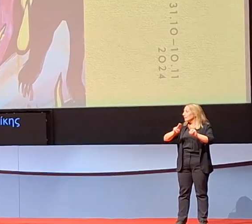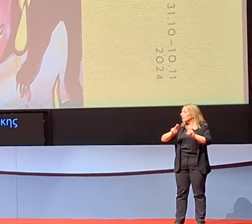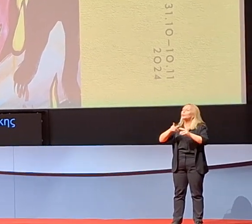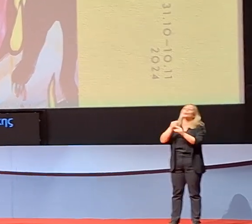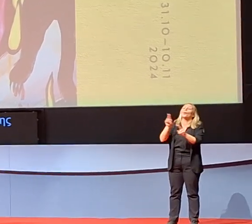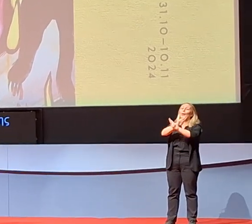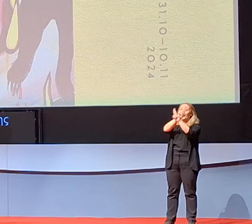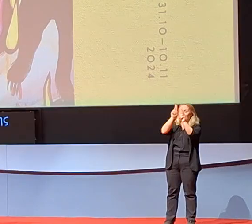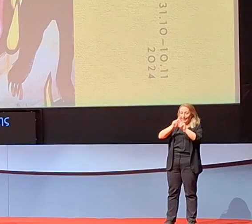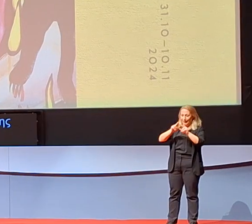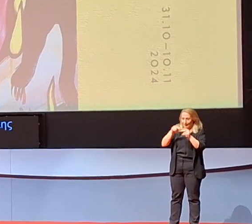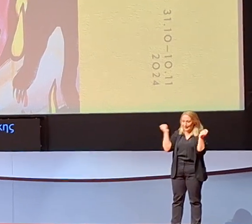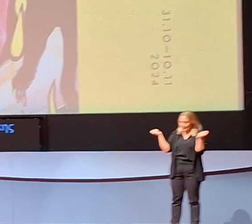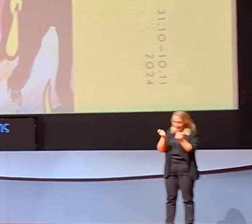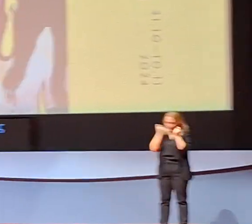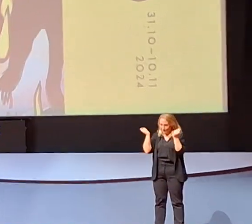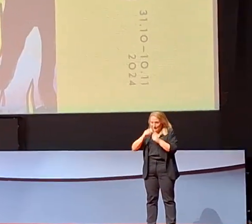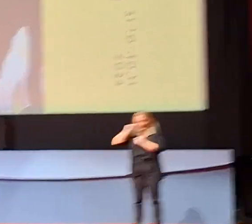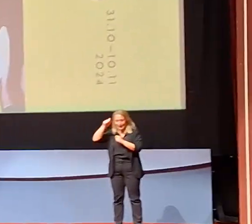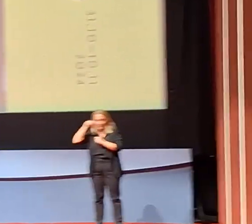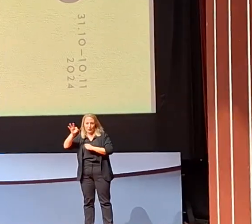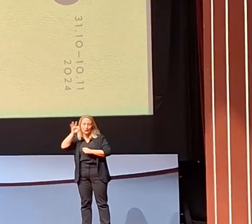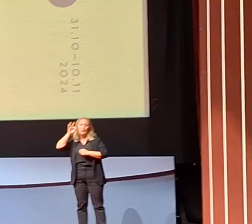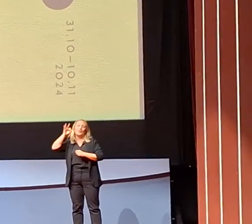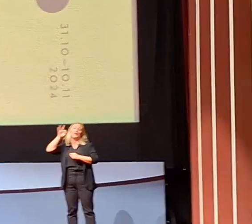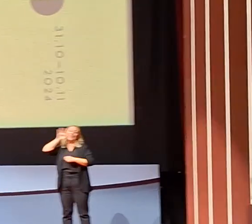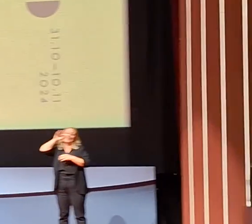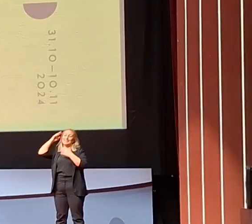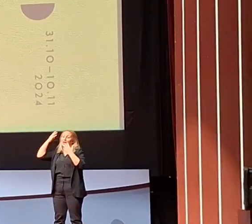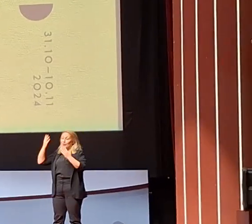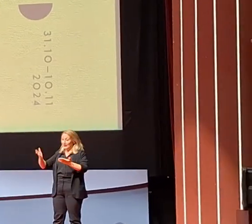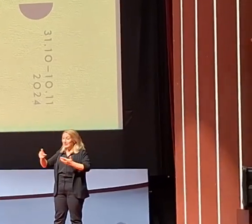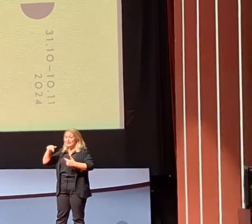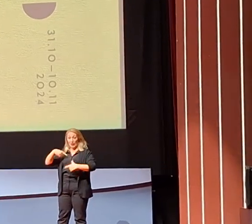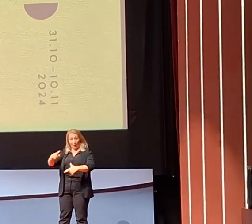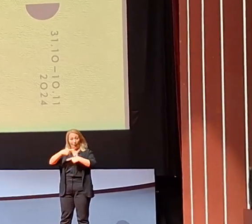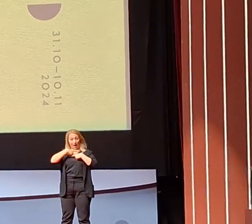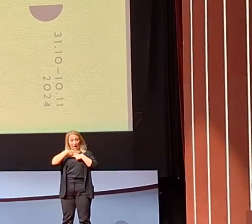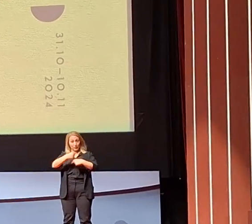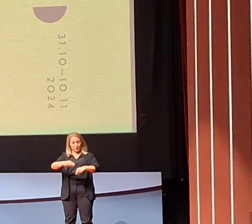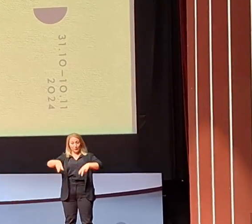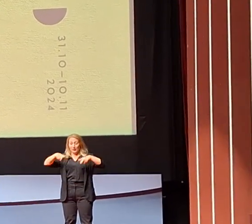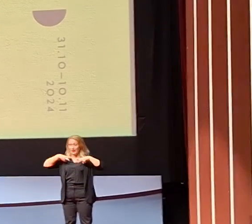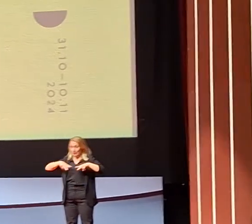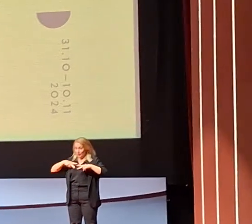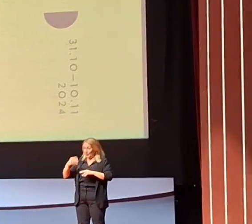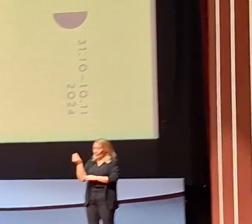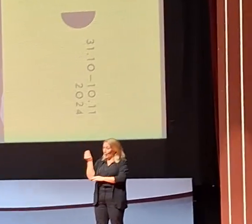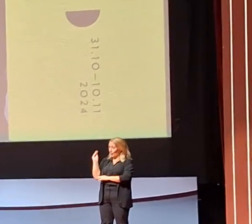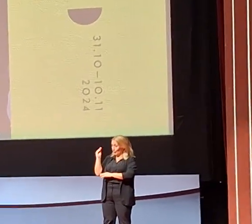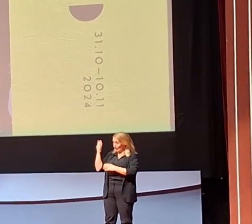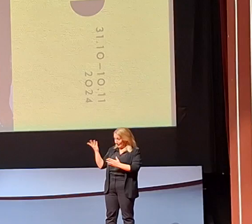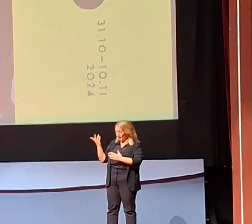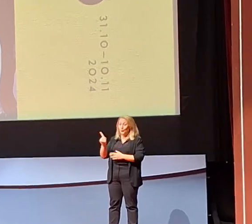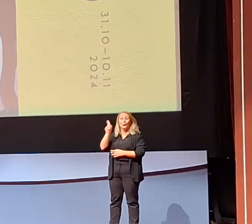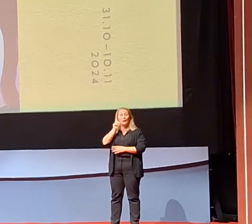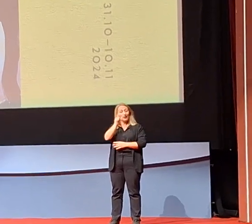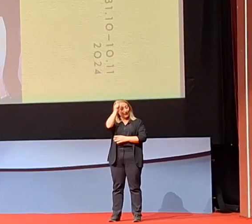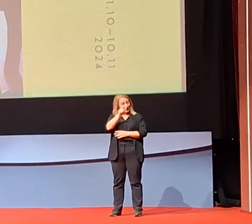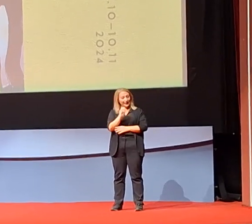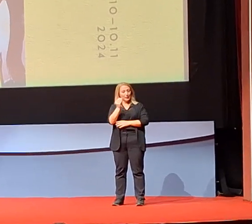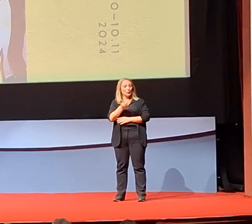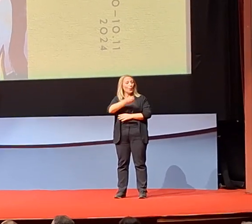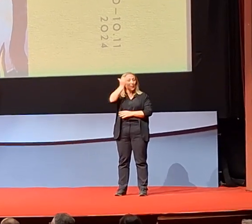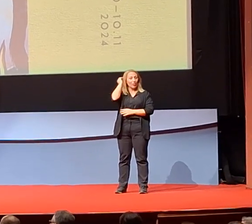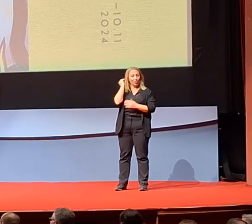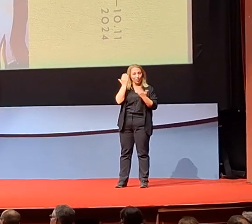Το Διεθνές Φεστιβάλ Κινηματογράφου της Θεσσαλονίκης και μάλιστα εκπροσωπώντας το Υπουργείο Πολιτισμού και την Υπουργό μας, τη Λίνα